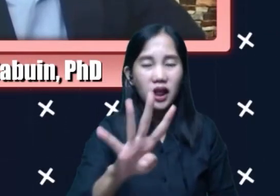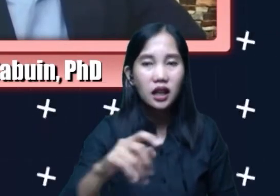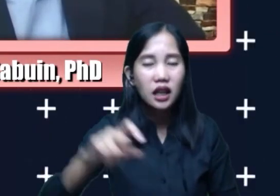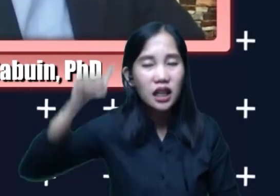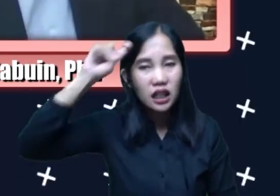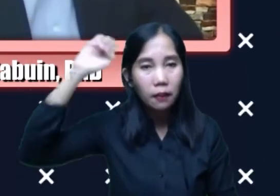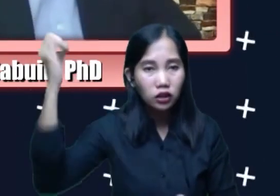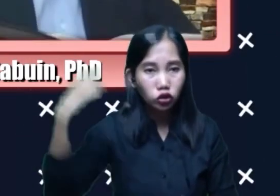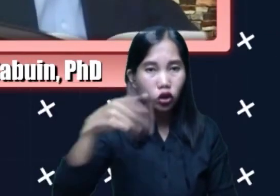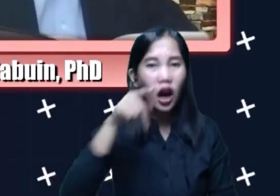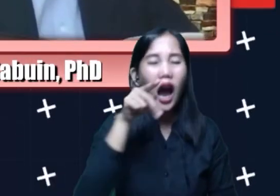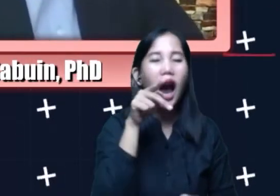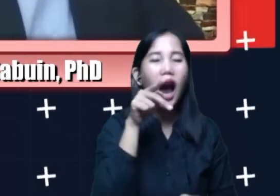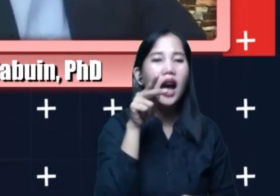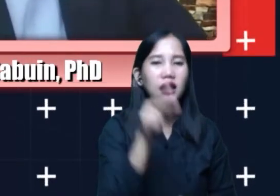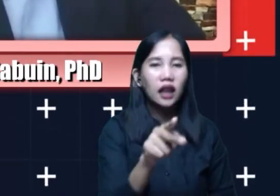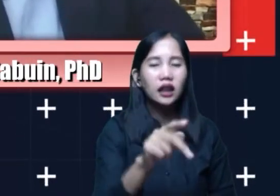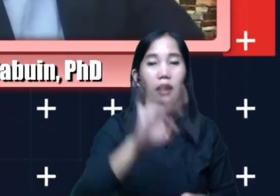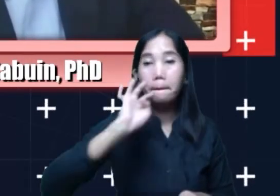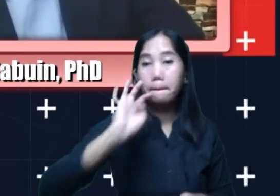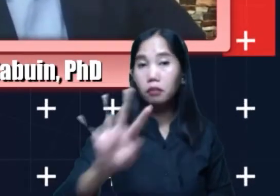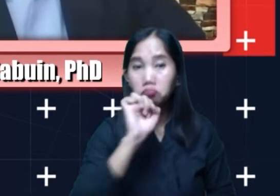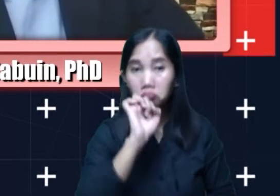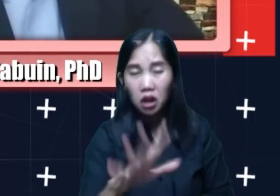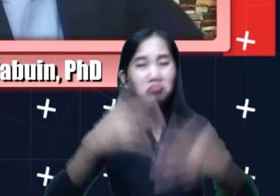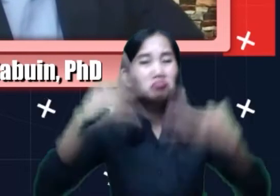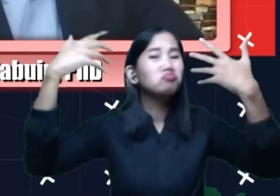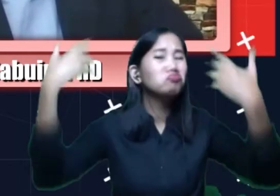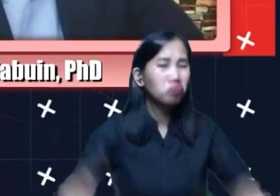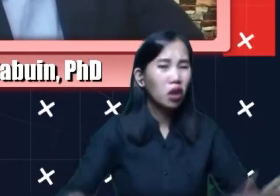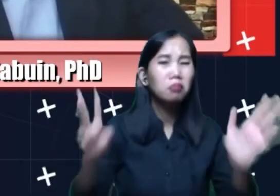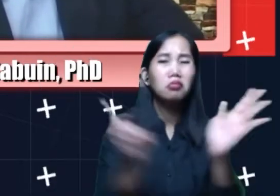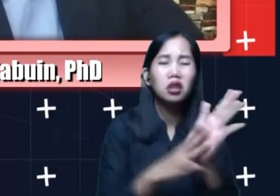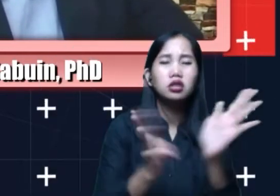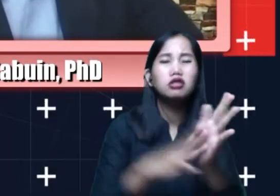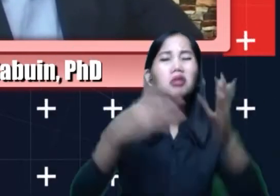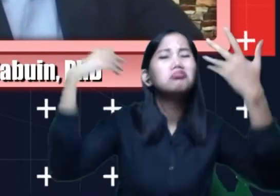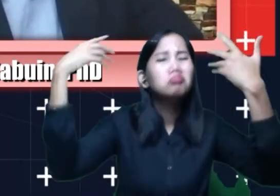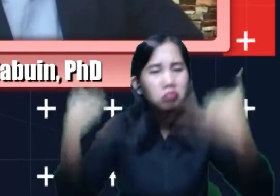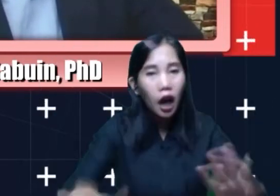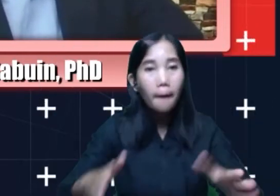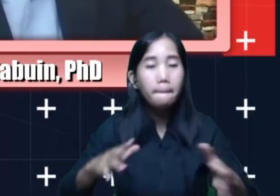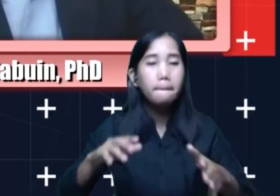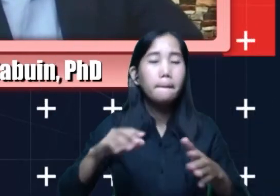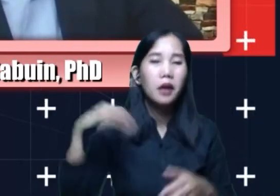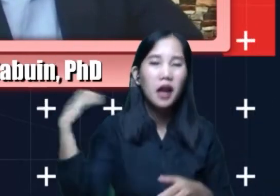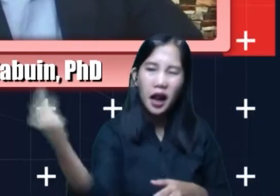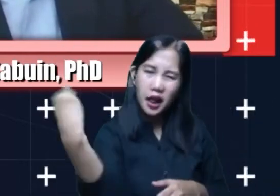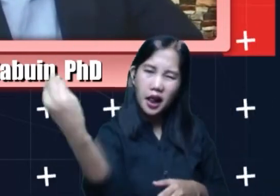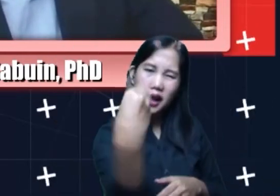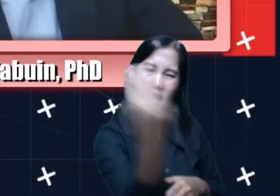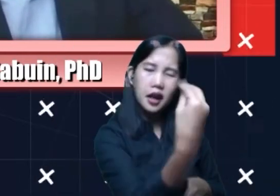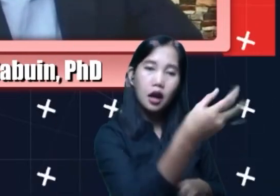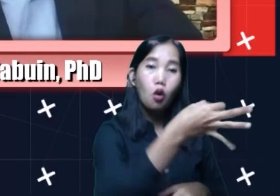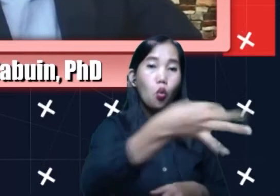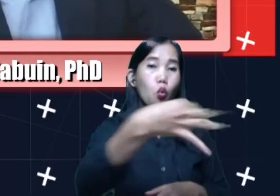kota, Paulus dan Silas menyampaikan keputusan-keputusan yang diambil para rasul dan